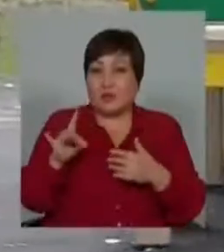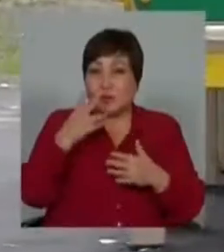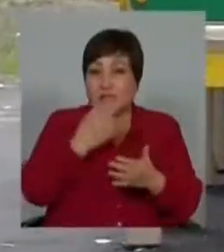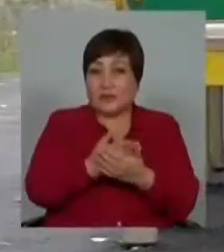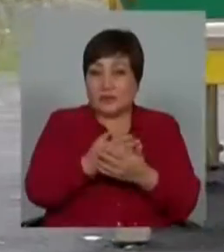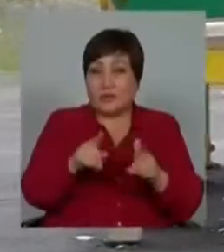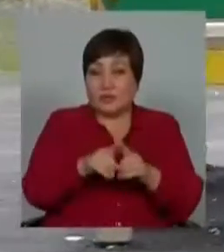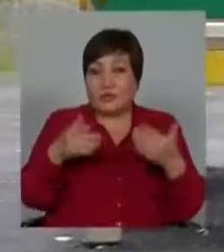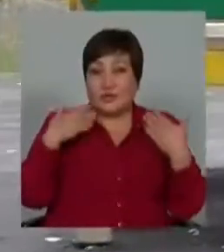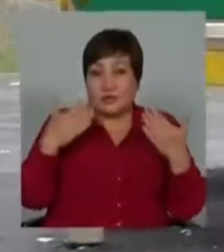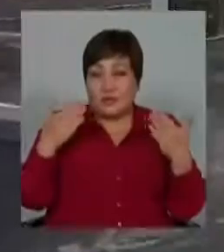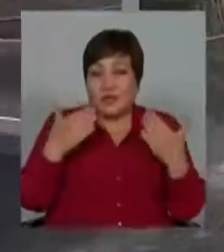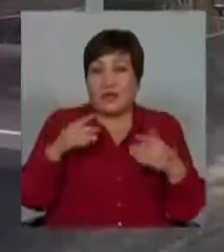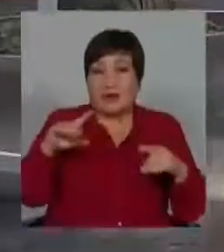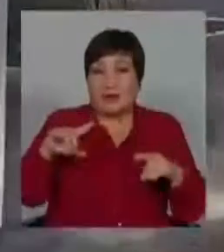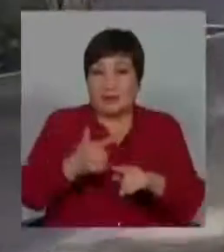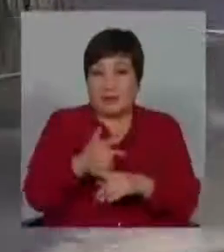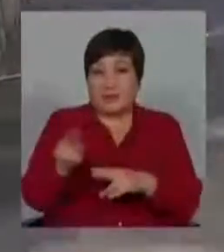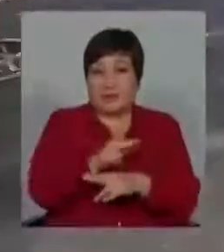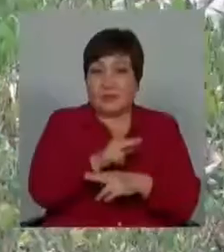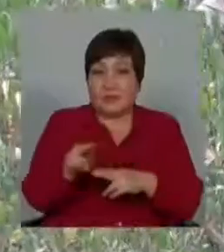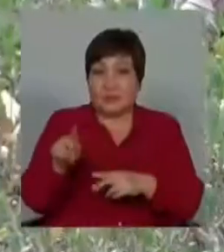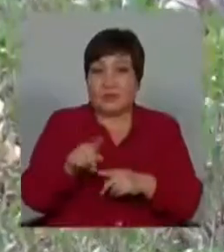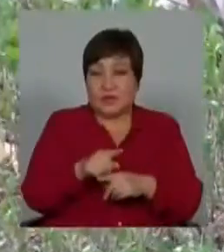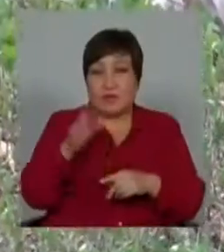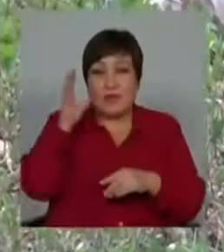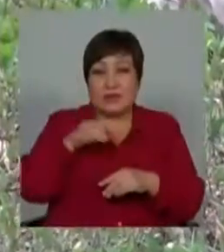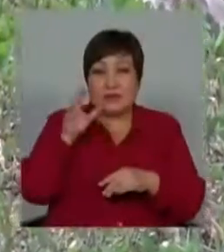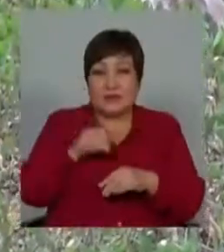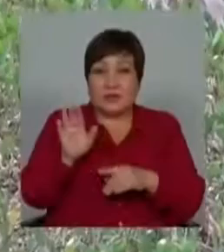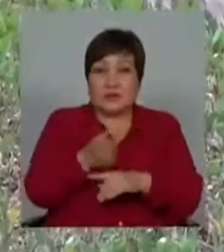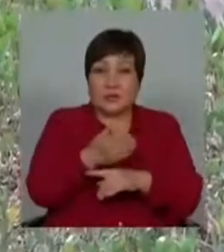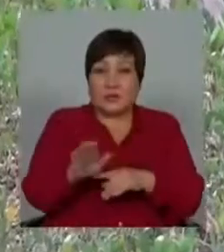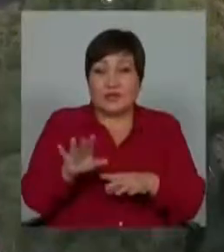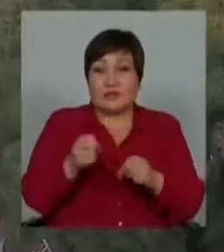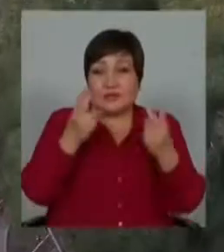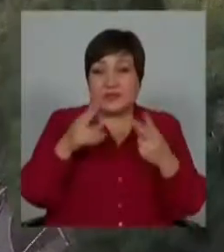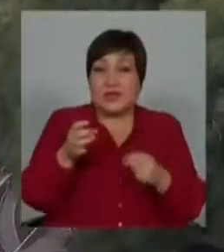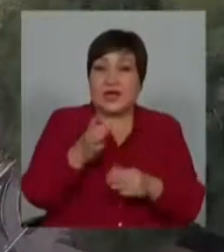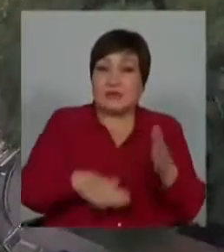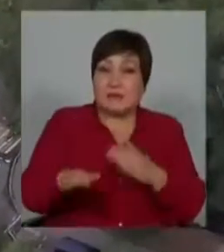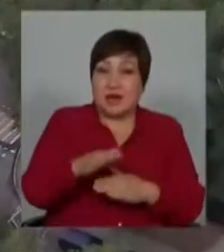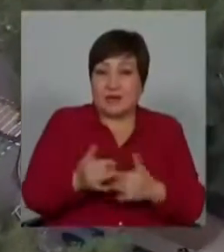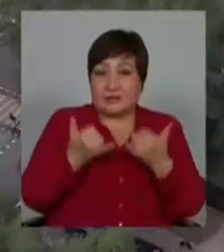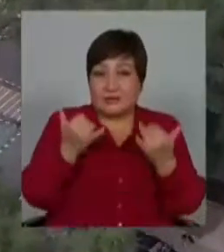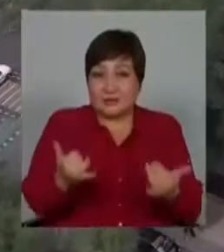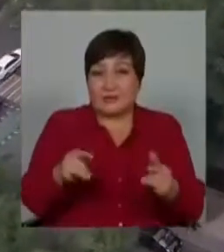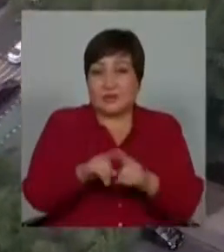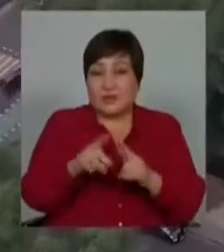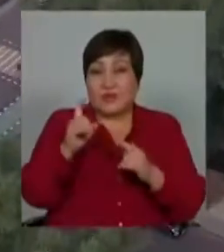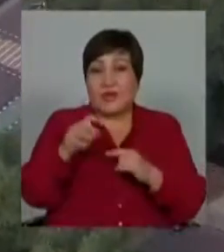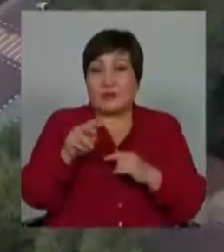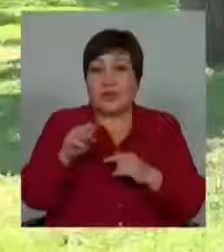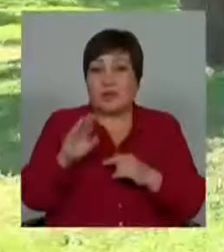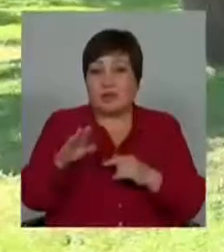аясында саябақ қайта жөнделіп жатыр. Мұнда иттерді серуендететін арнайы аймақ қарастырылыпты. Сонымен қатар Ахмет Байтұрсынұлы атындағы